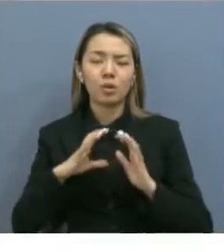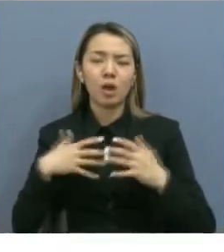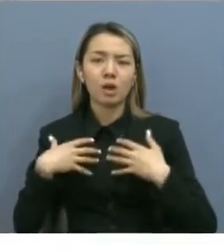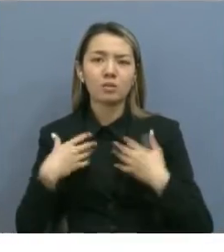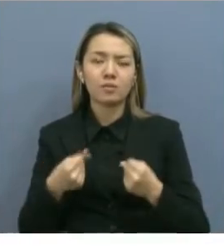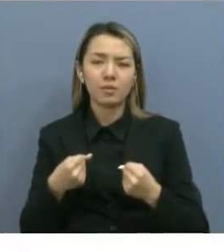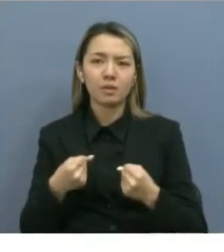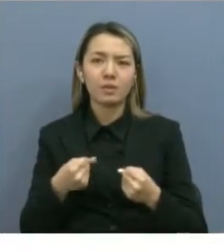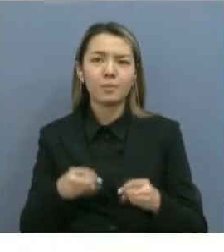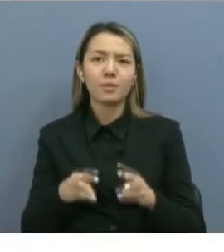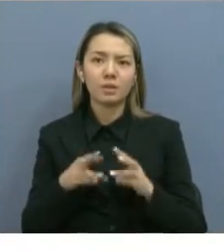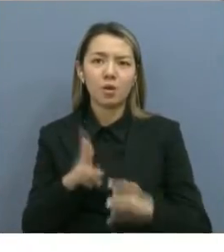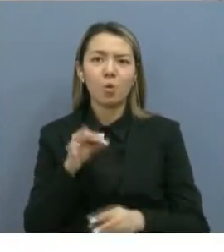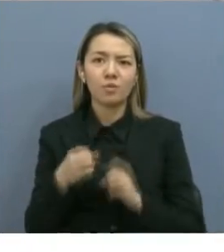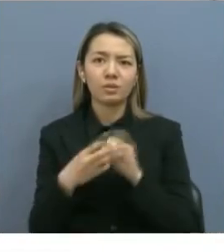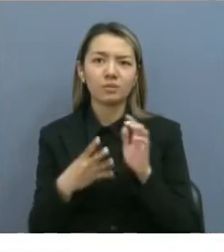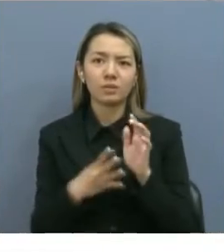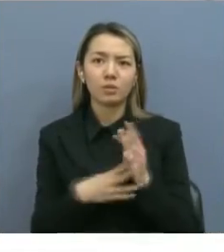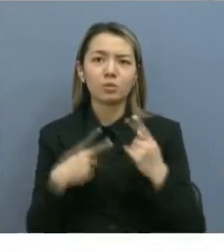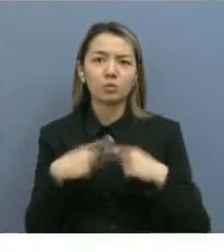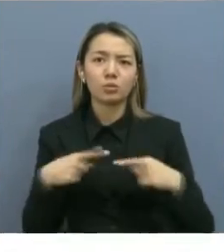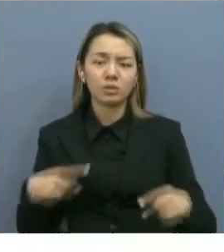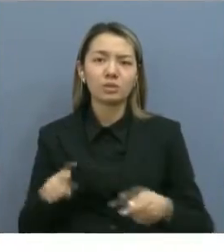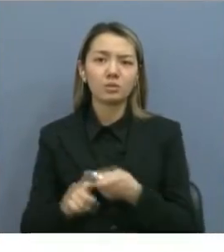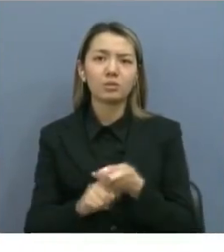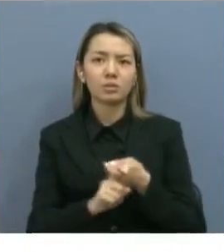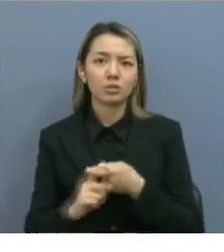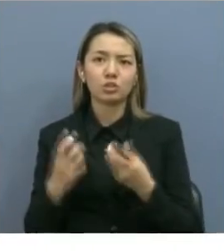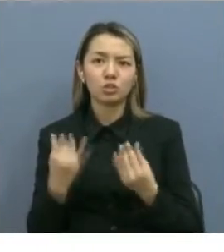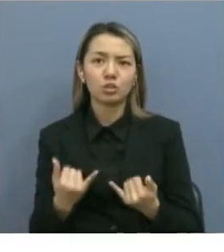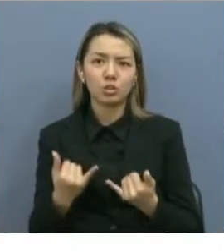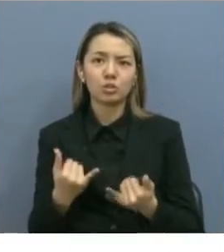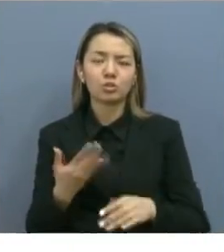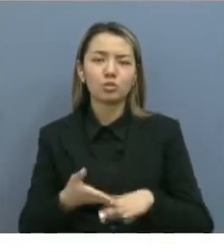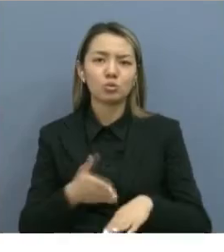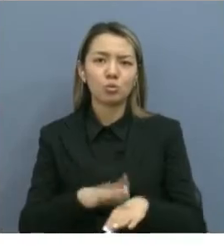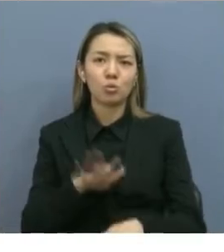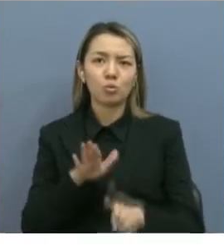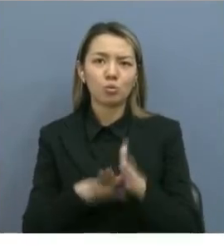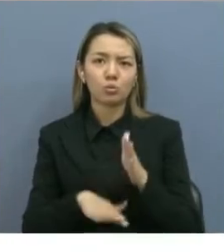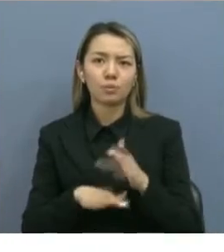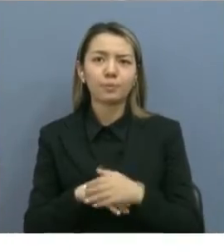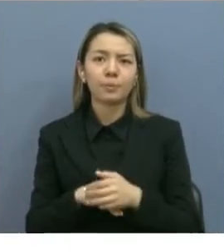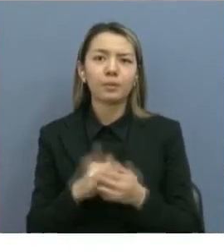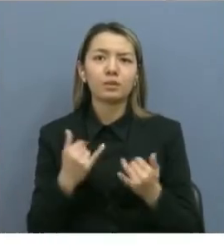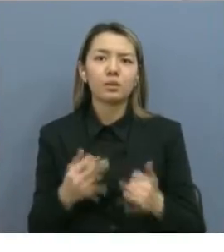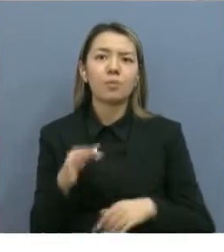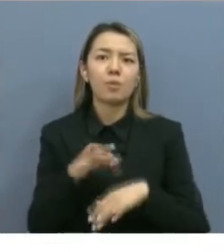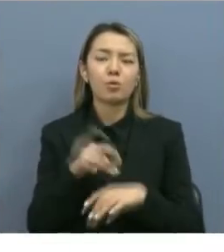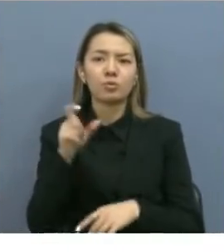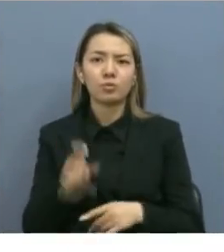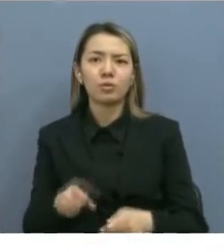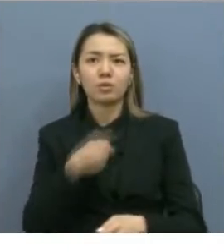ұйымының мәліметінше COVID-19 вирусының салмағы басқа вирустармен салыстырғанда әжептәуір ауыр, ұлпа қар секілді. Науқас адам жөтеліп